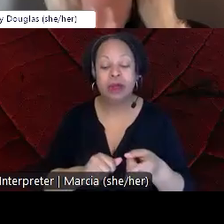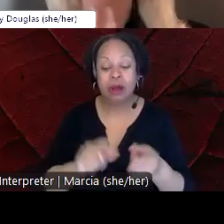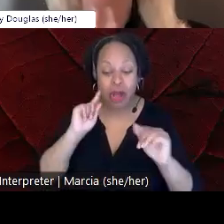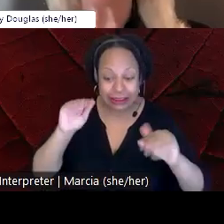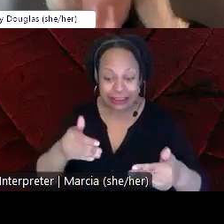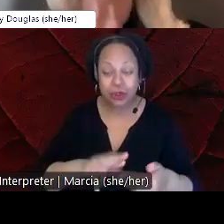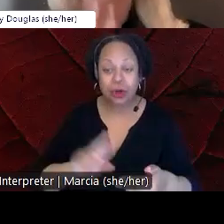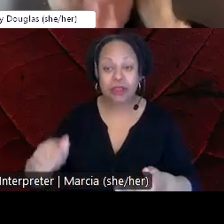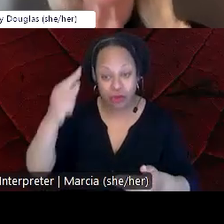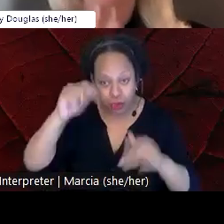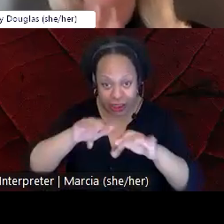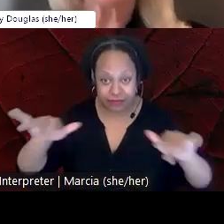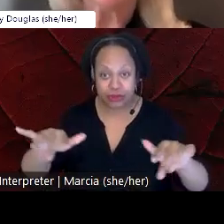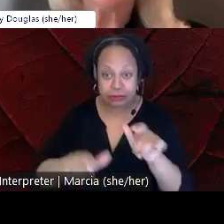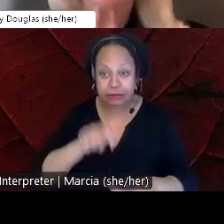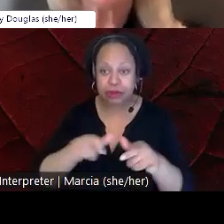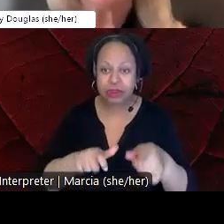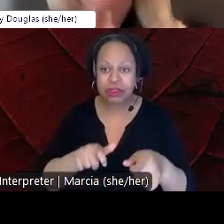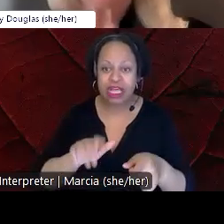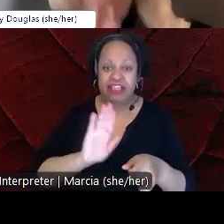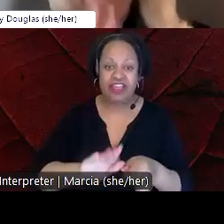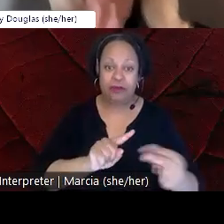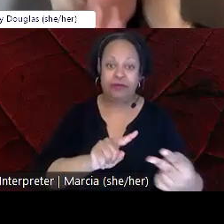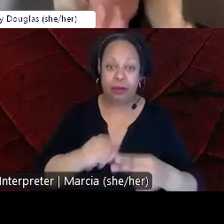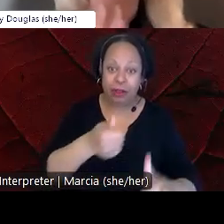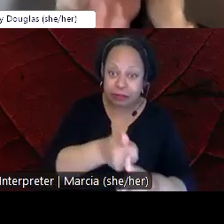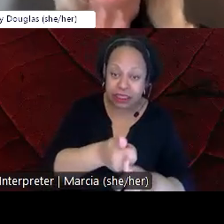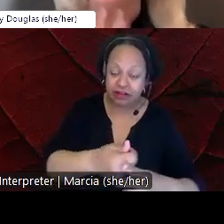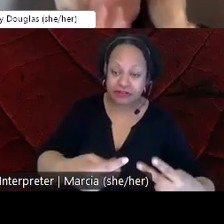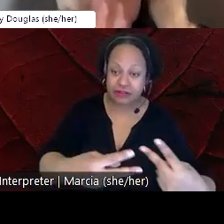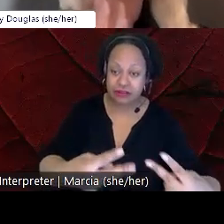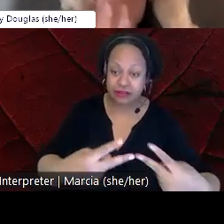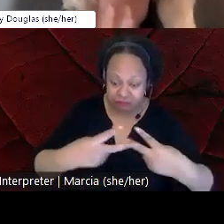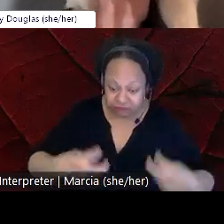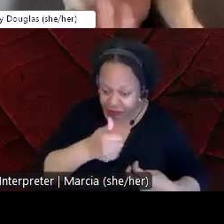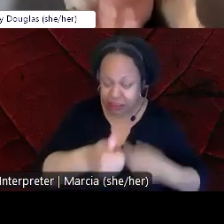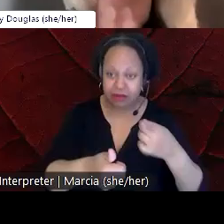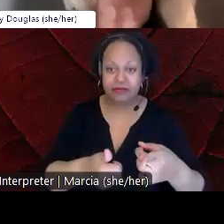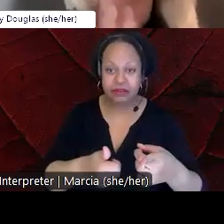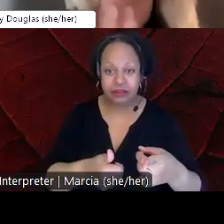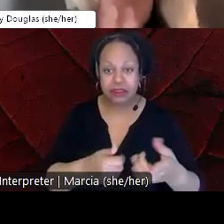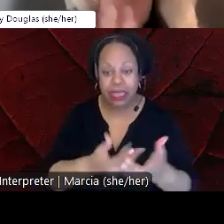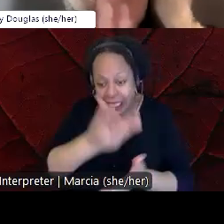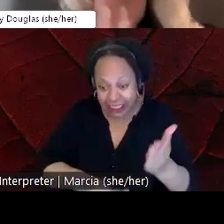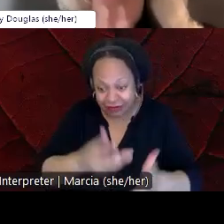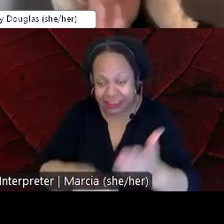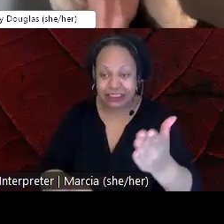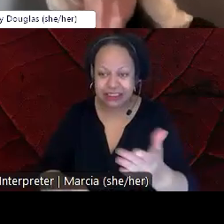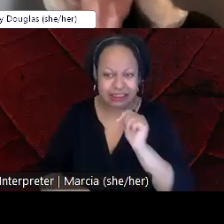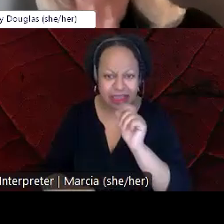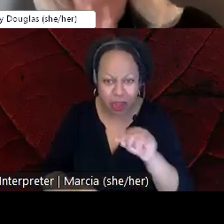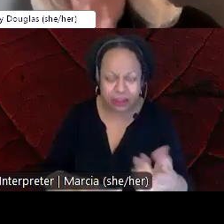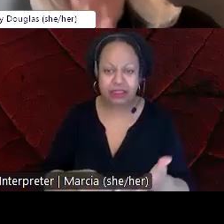Alors, ce n'est pas comment les autistes se comprennent eux-mêmes. Et ce n'est pas tout ce qu'il y a non